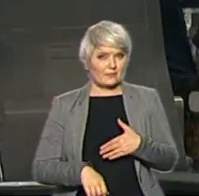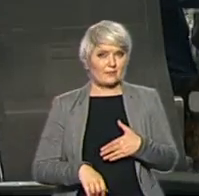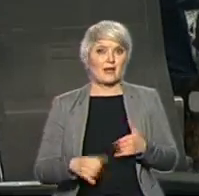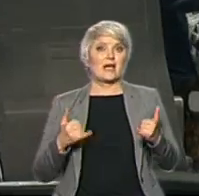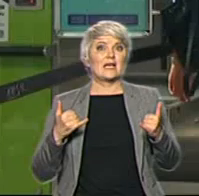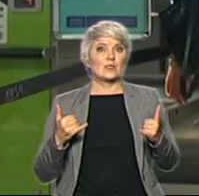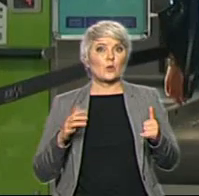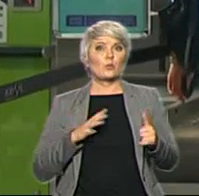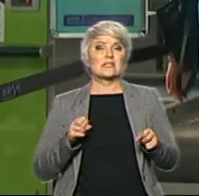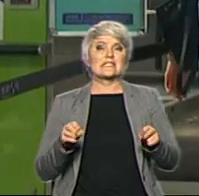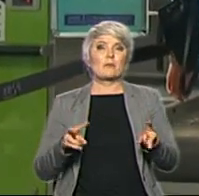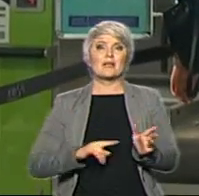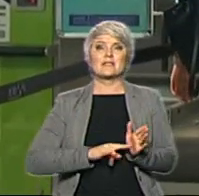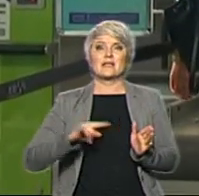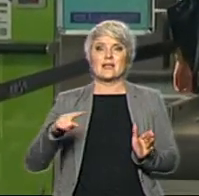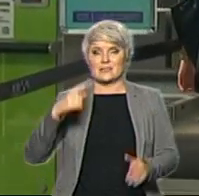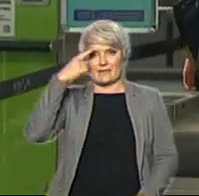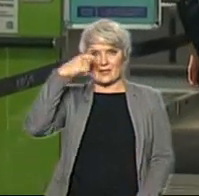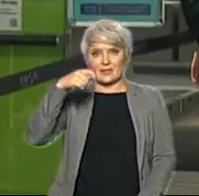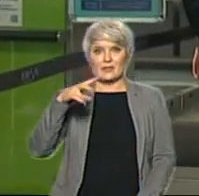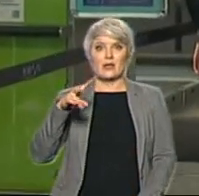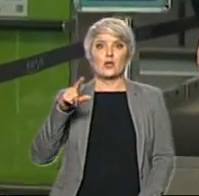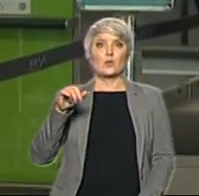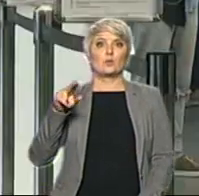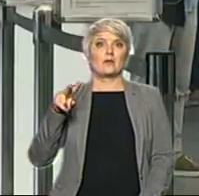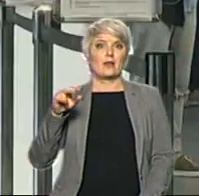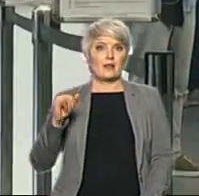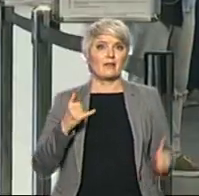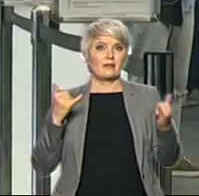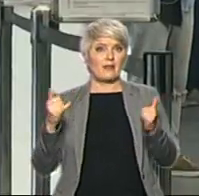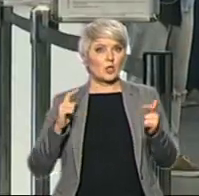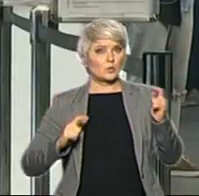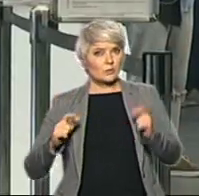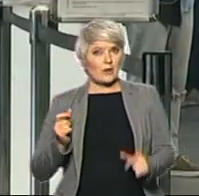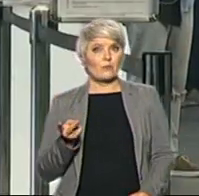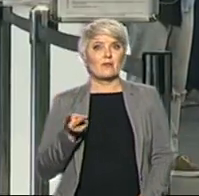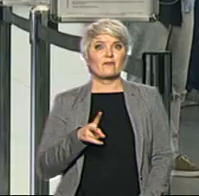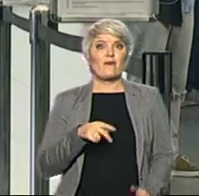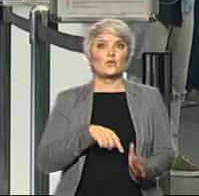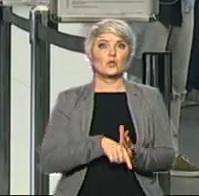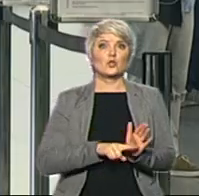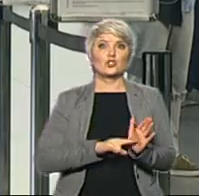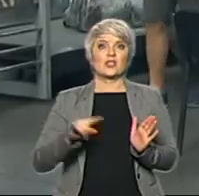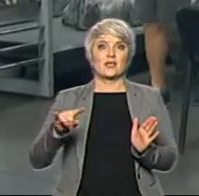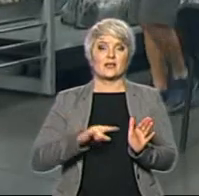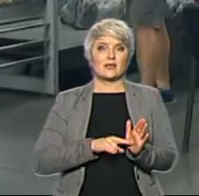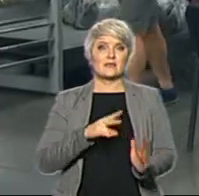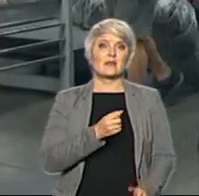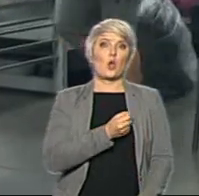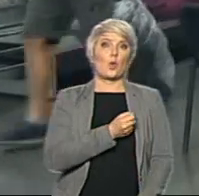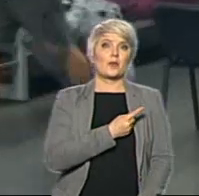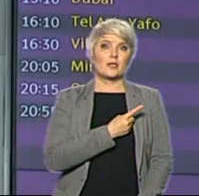заплановані спецрейси до столиці Індії Нью-Делі, це для студентів, і 2 внутрішні рейси на Одесу і